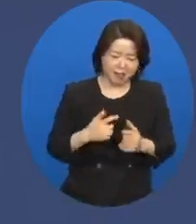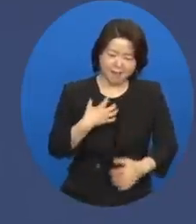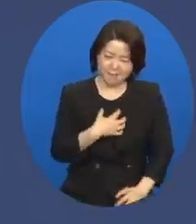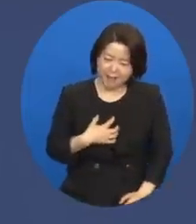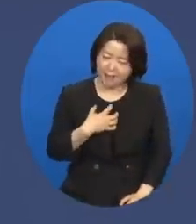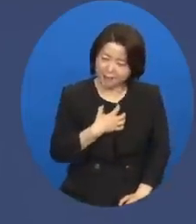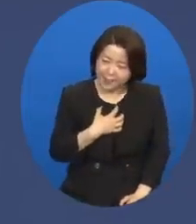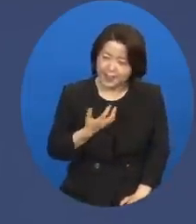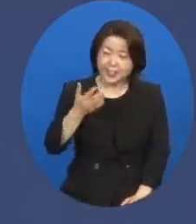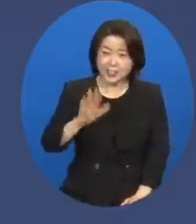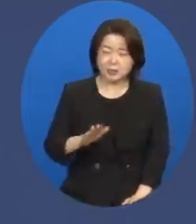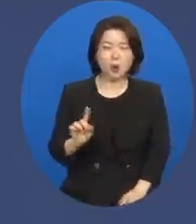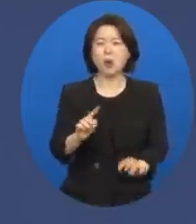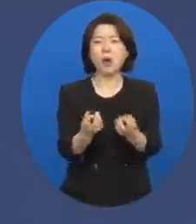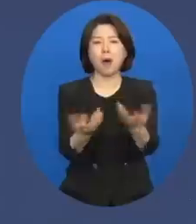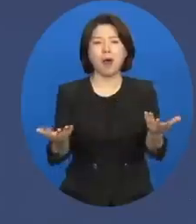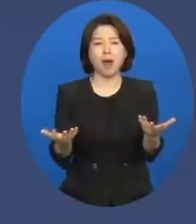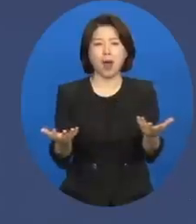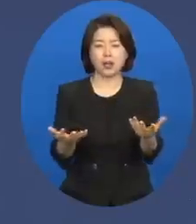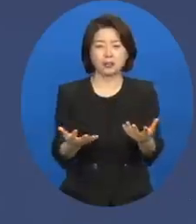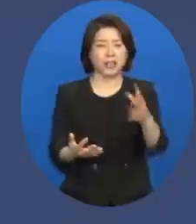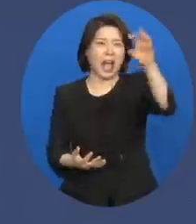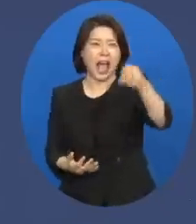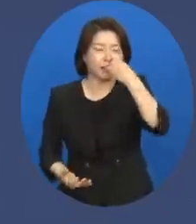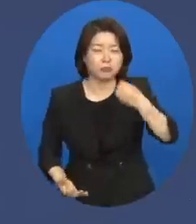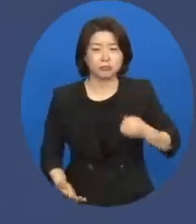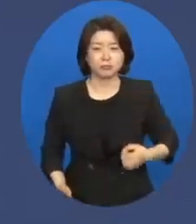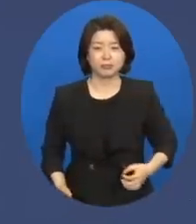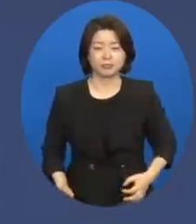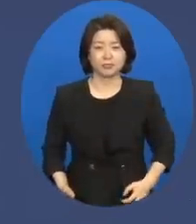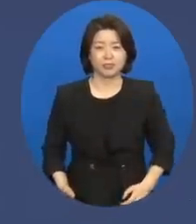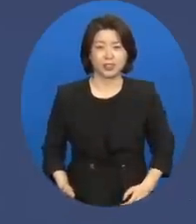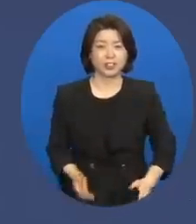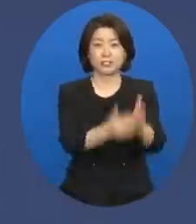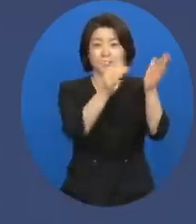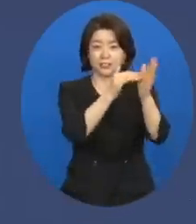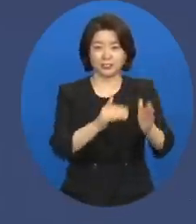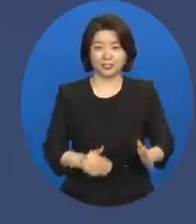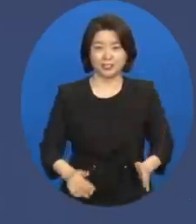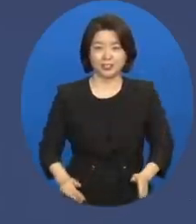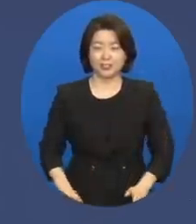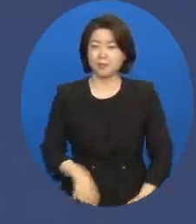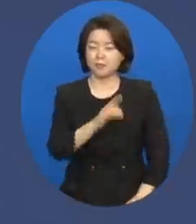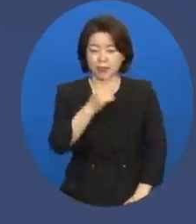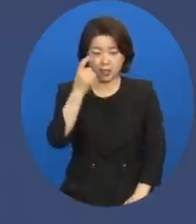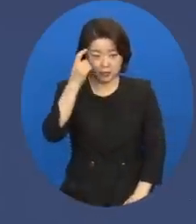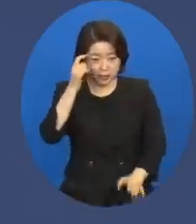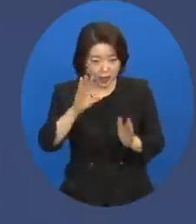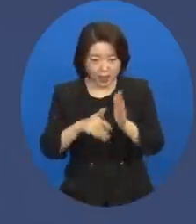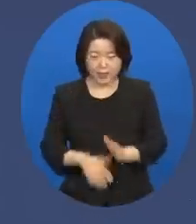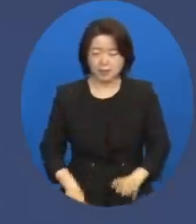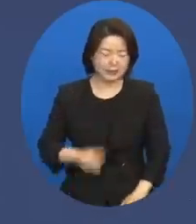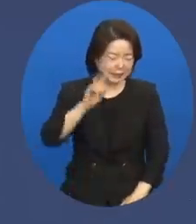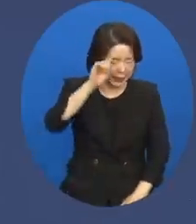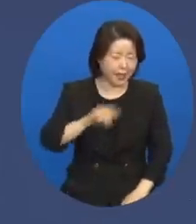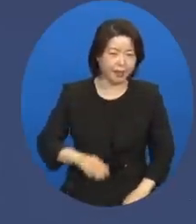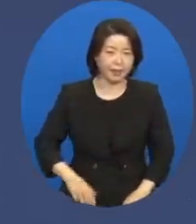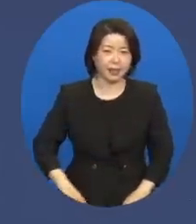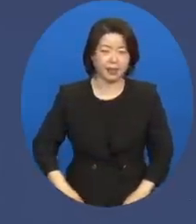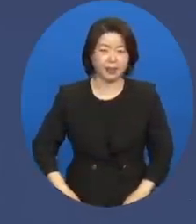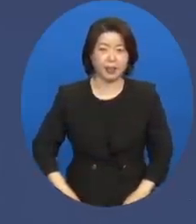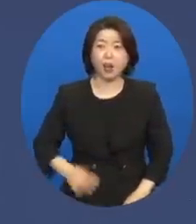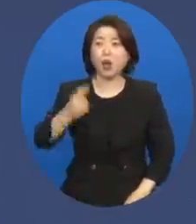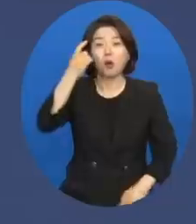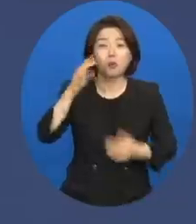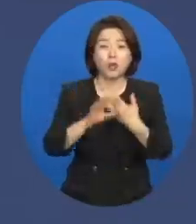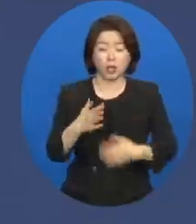고민이 돼도 어떡하겠어요? 같이 확 먹어버린 거죠 그냥. 어? 아 이거 생각할 때마다 짜증나요 제가.